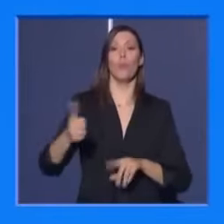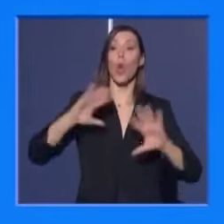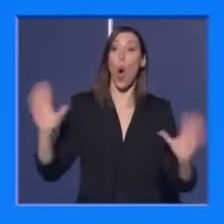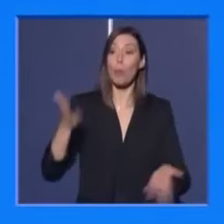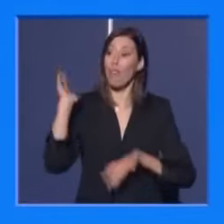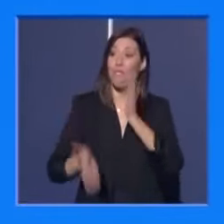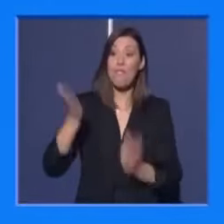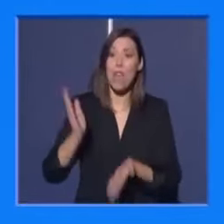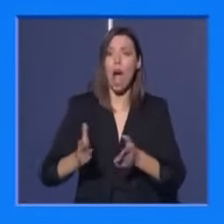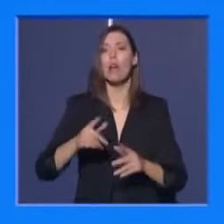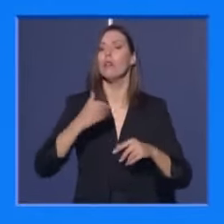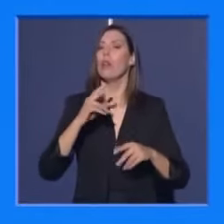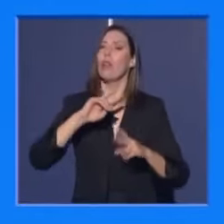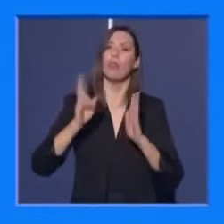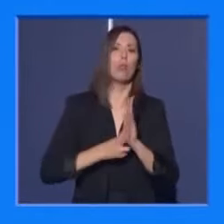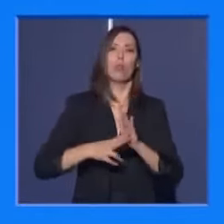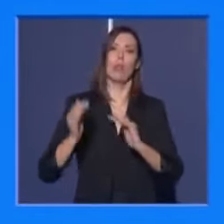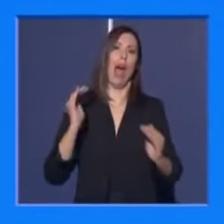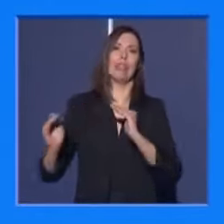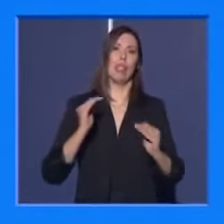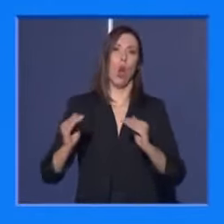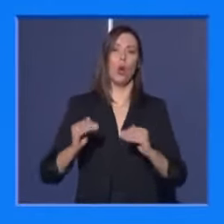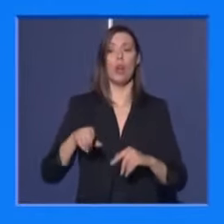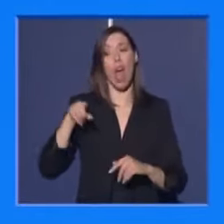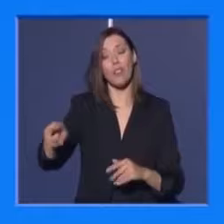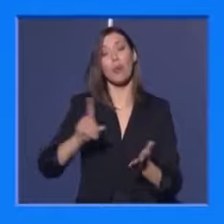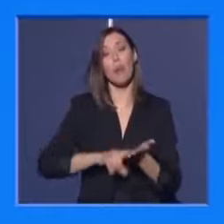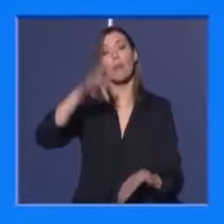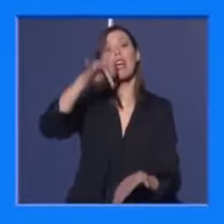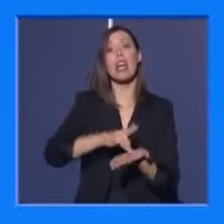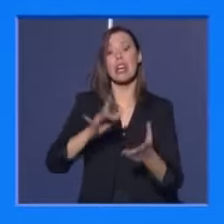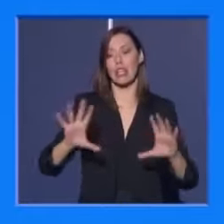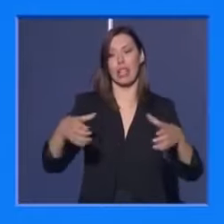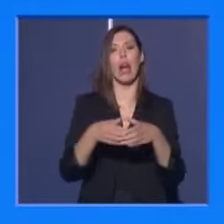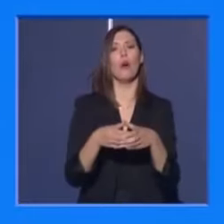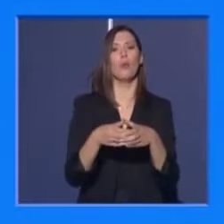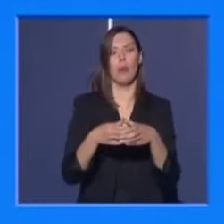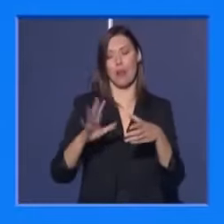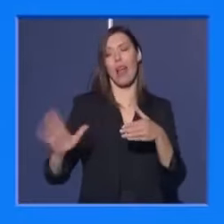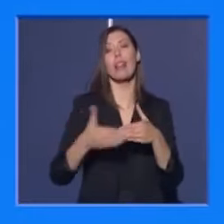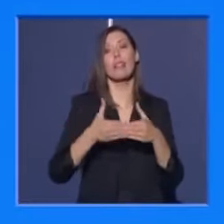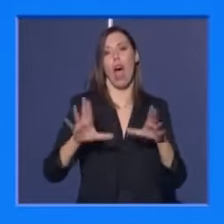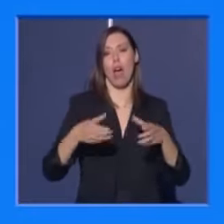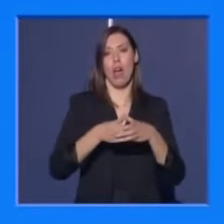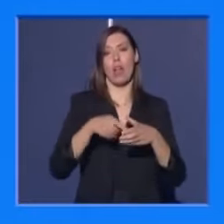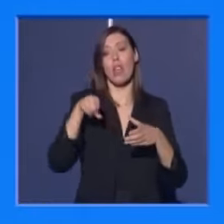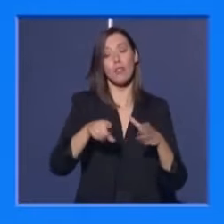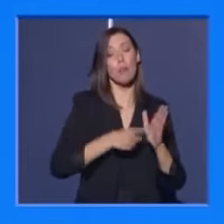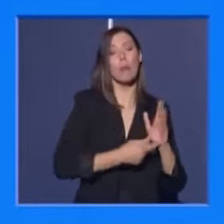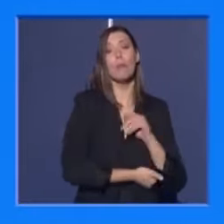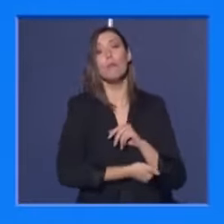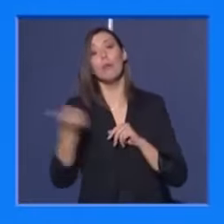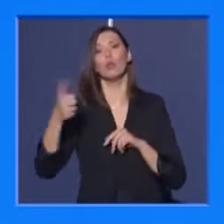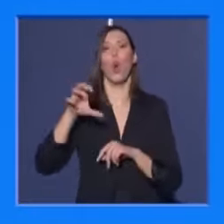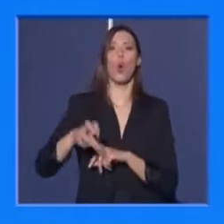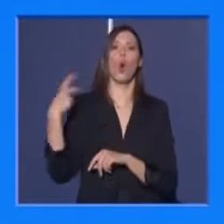άσυλο, κλειστά κέντρα και πίσω στις χώρες τους. Αυτή η πολιτική εφαρμόστηκε, αυτή η πολιτική απέδωσε, αυτή η πολιτική